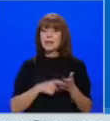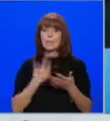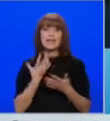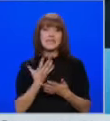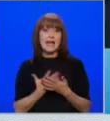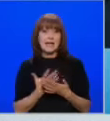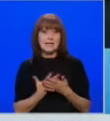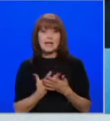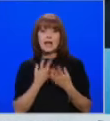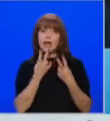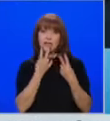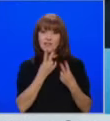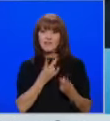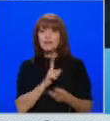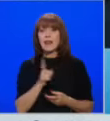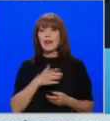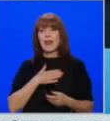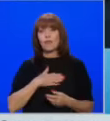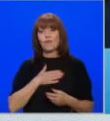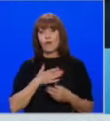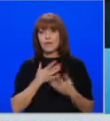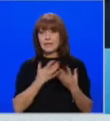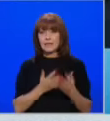Ангелова следи недоволството от тази вечер. Здравей, Нели!